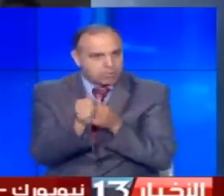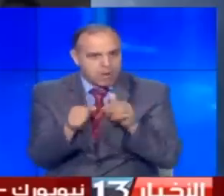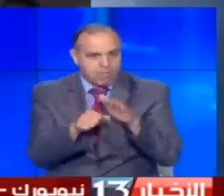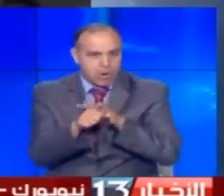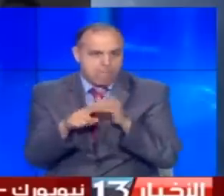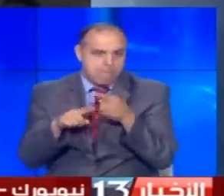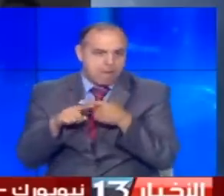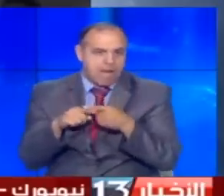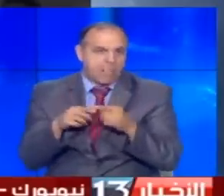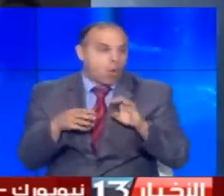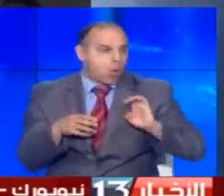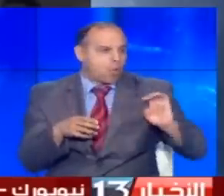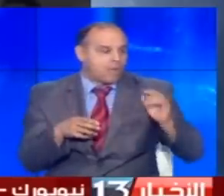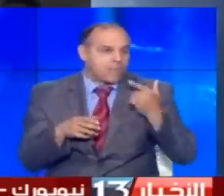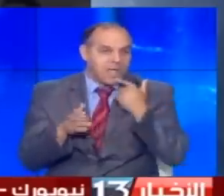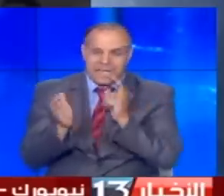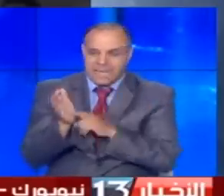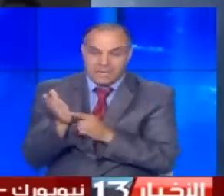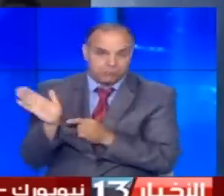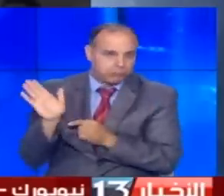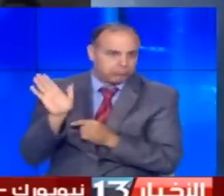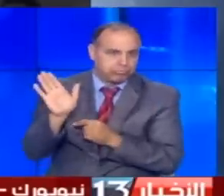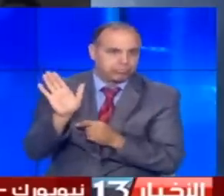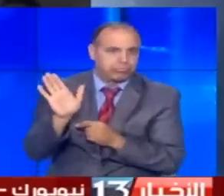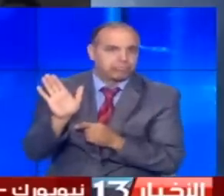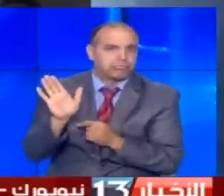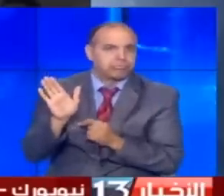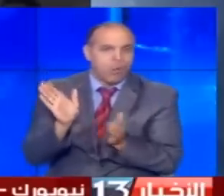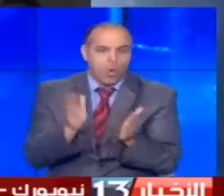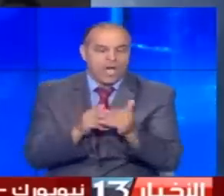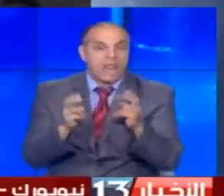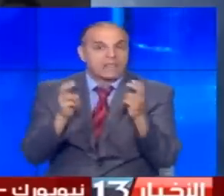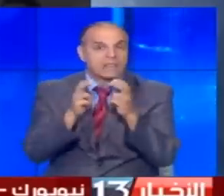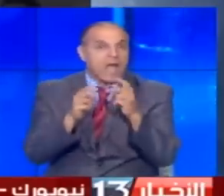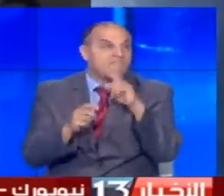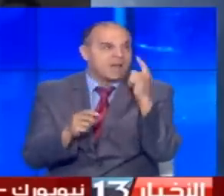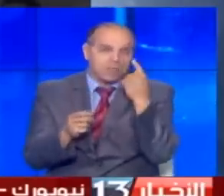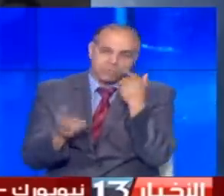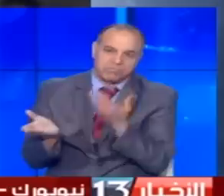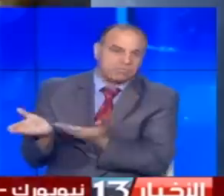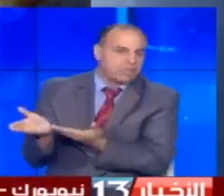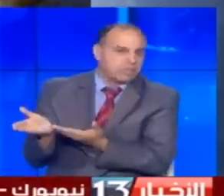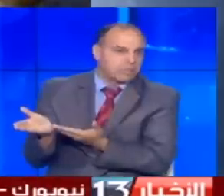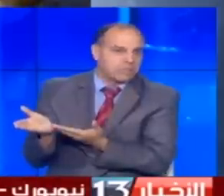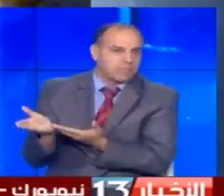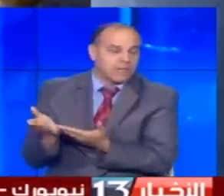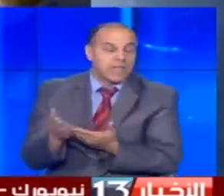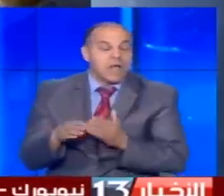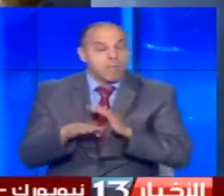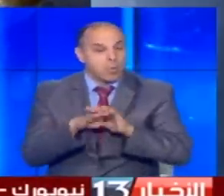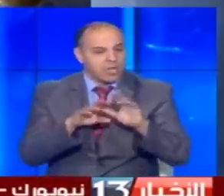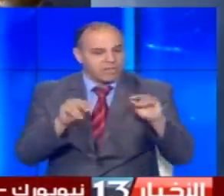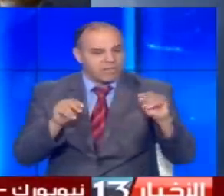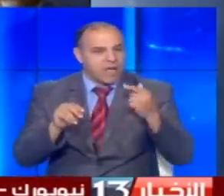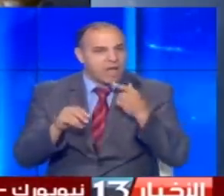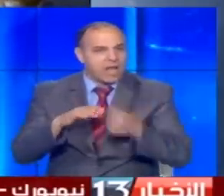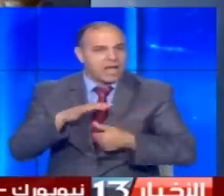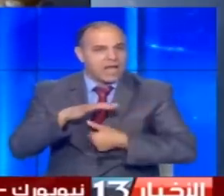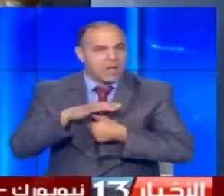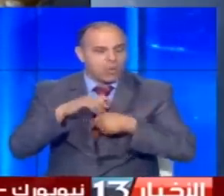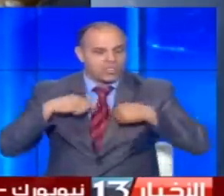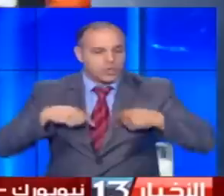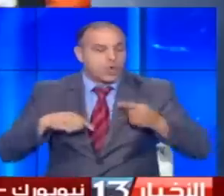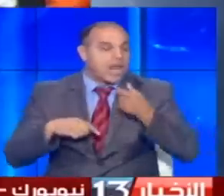المشتركه ويتم تاكيد ذلك من قبل وكاله الطاقه الذريه بشكل منتظم وفي السياق ذاته قالت رئيسه